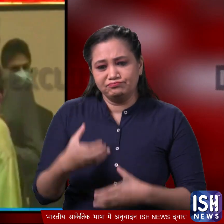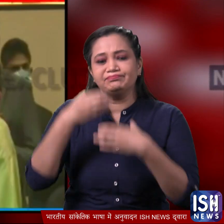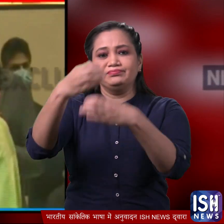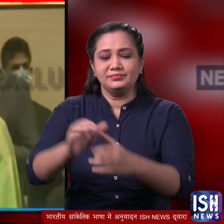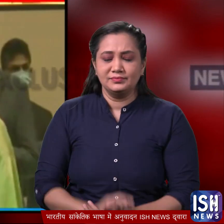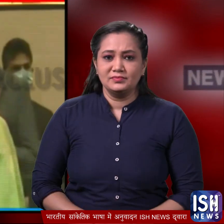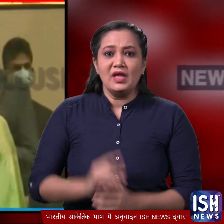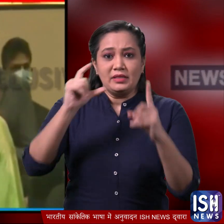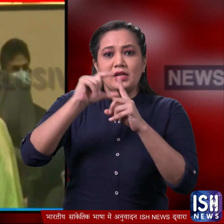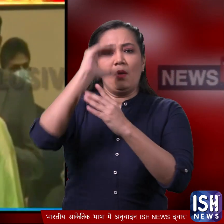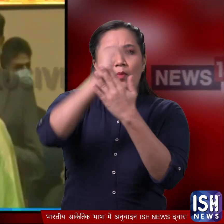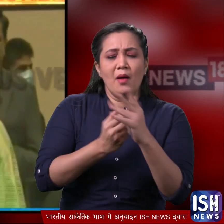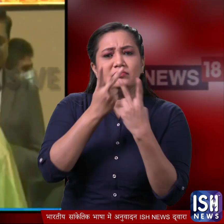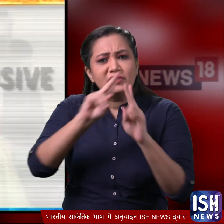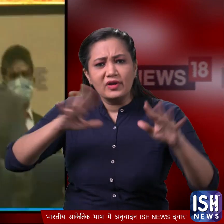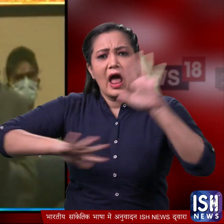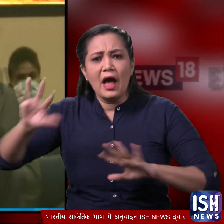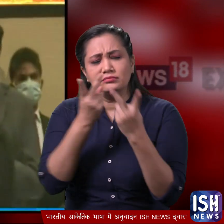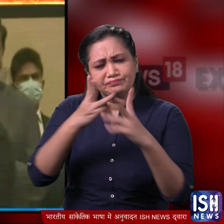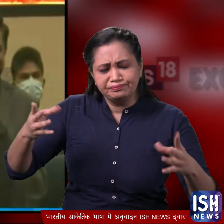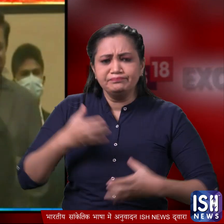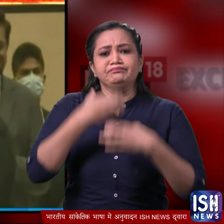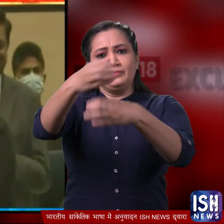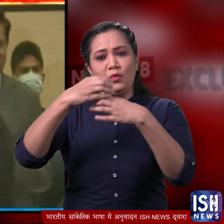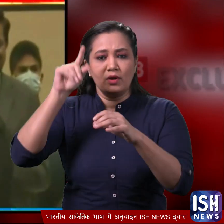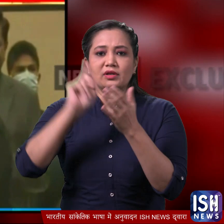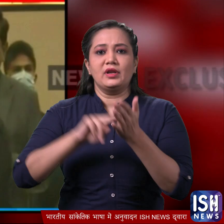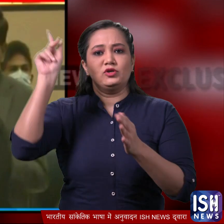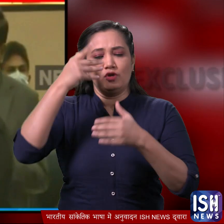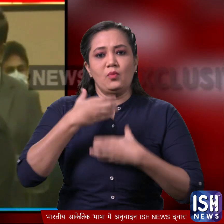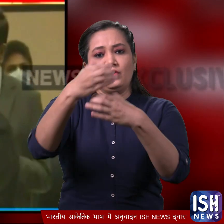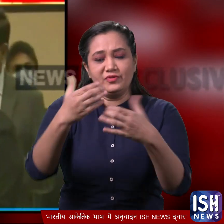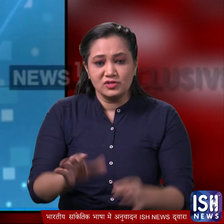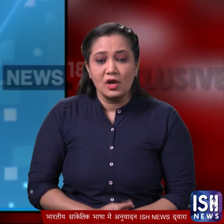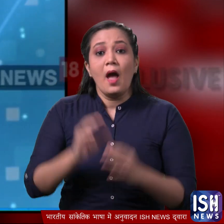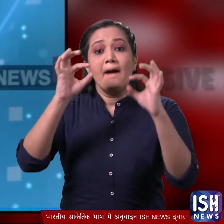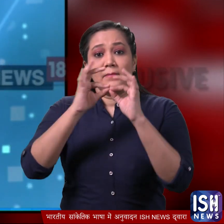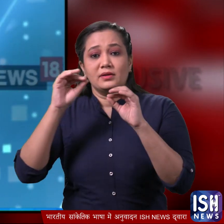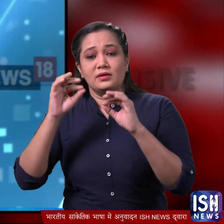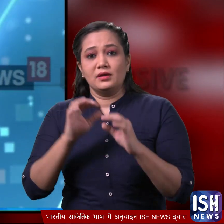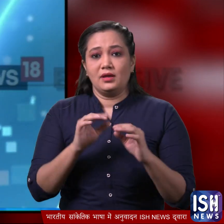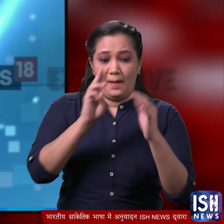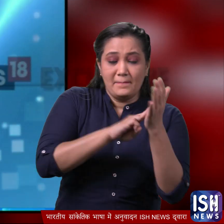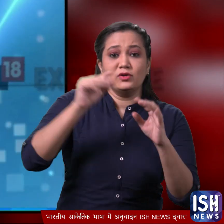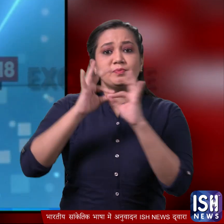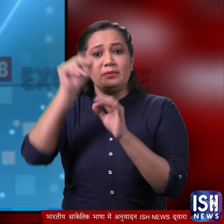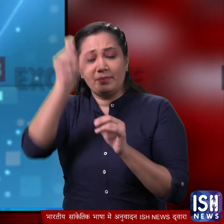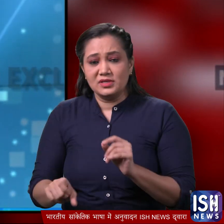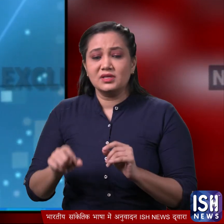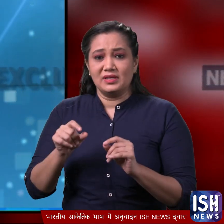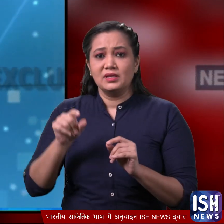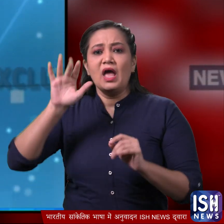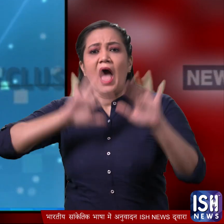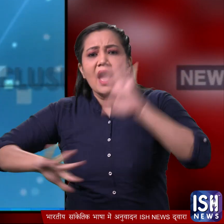मणिकर्णिका। दिल्ली में हुए एक शानदार कार्यक्रम में कई दूसरे कलाकारों को भी राष्ट्रीय पुरस्कार दिए गए, जिनमें एक्टर मनोज वाजपेयी भी शामिल रहे,